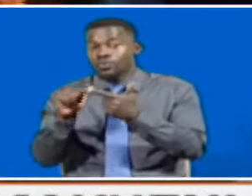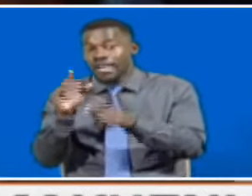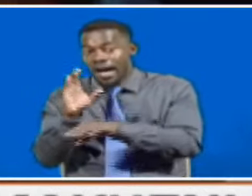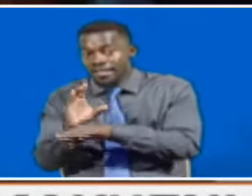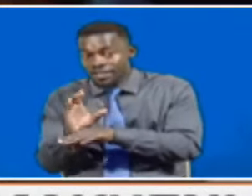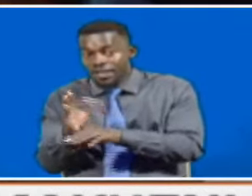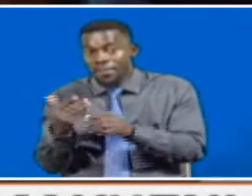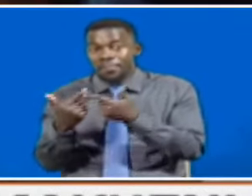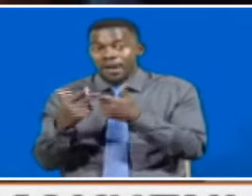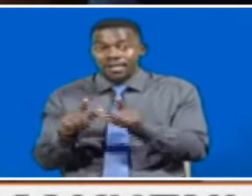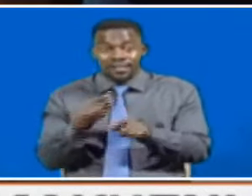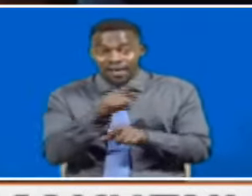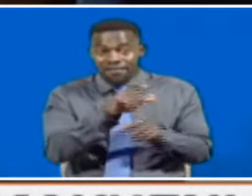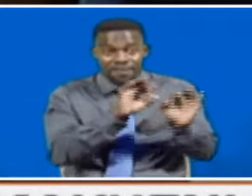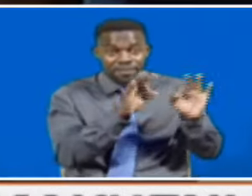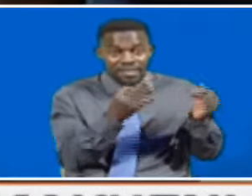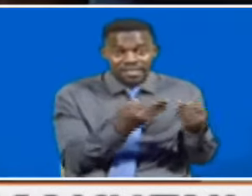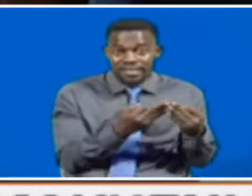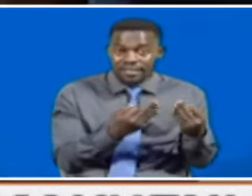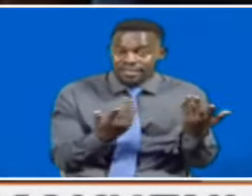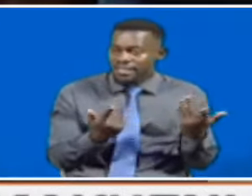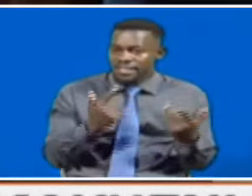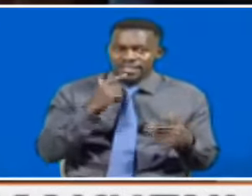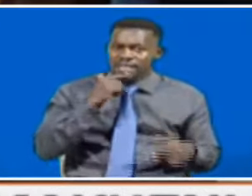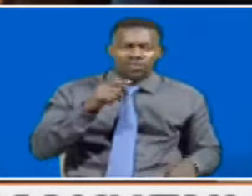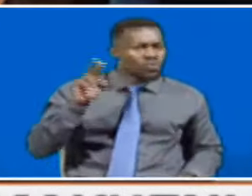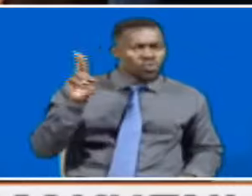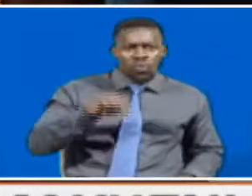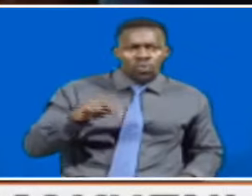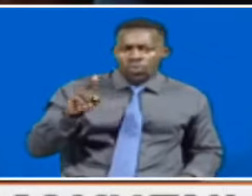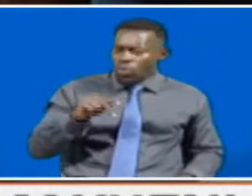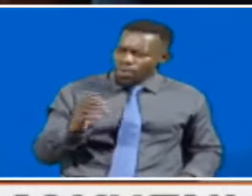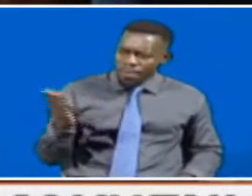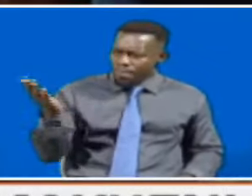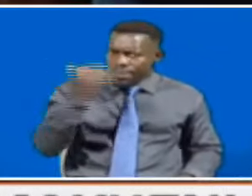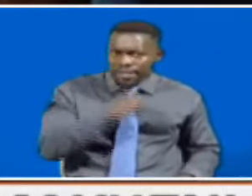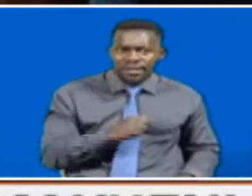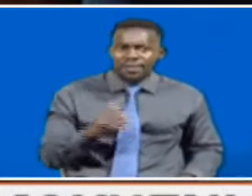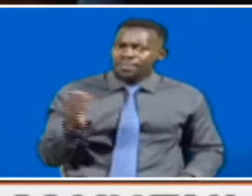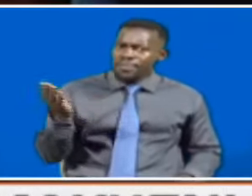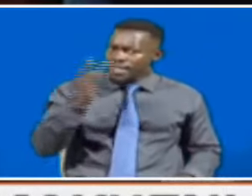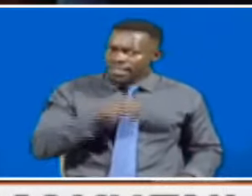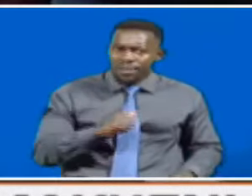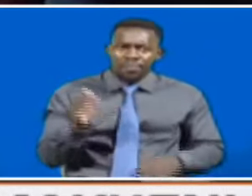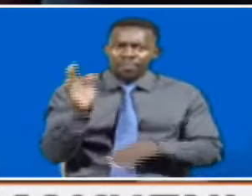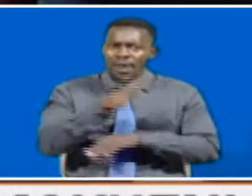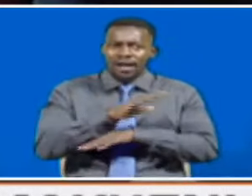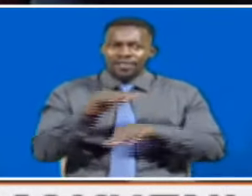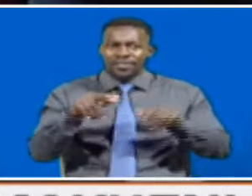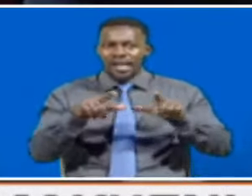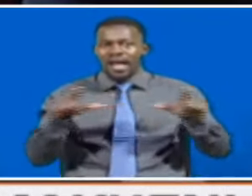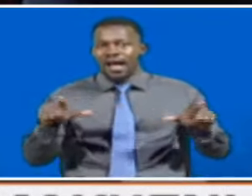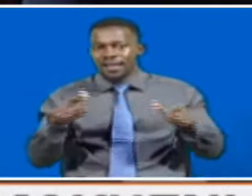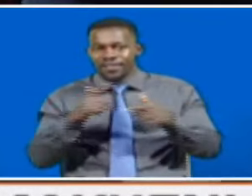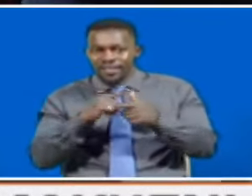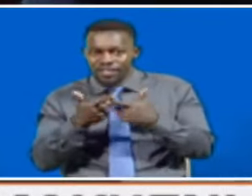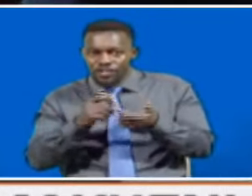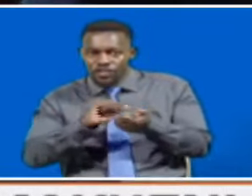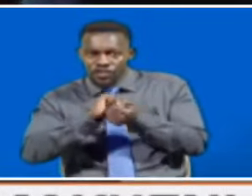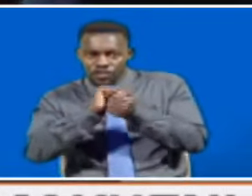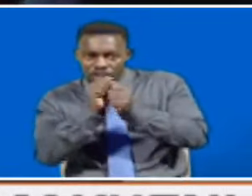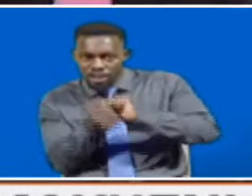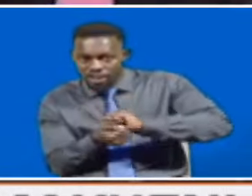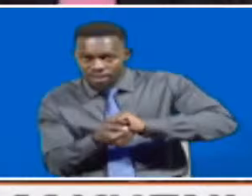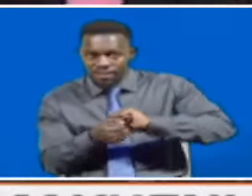warithi wa hiyo familia wakati mwingine wanasongesha mipaka na wanabakishia kanisa